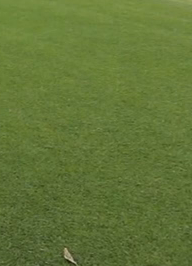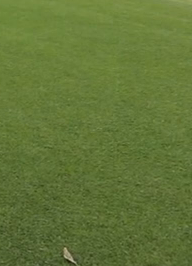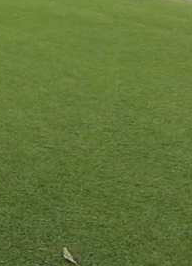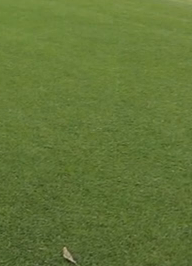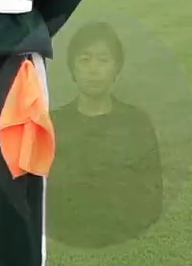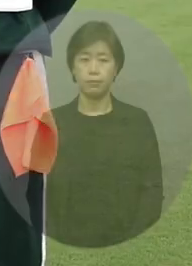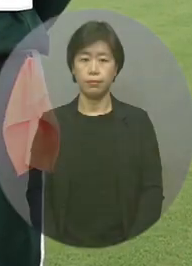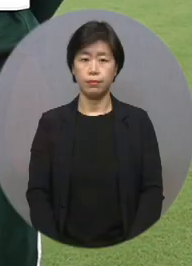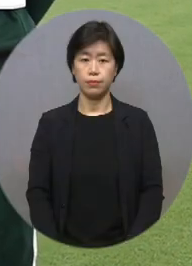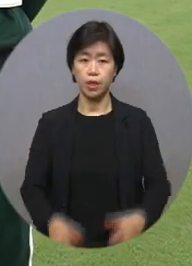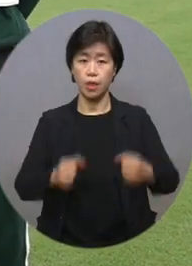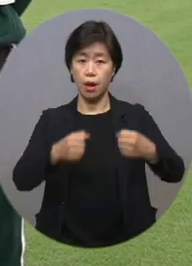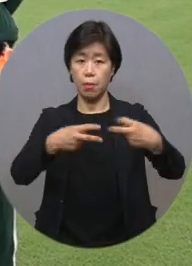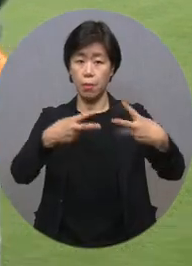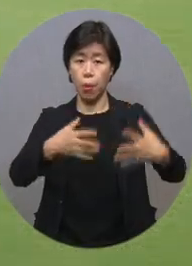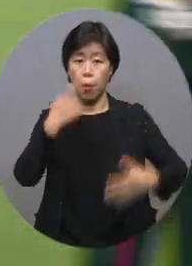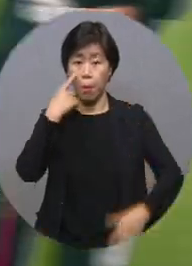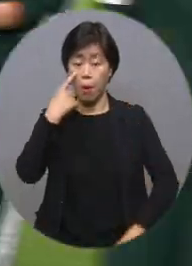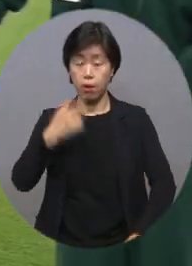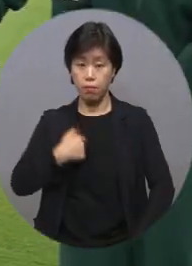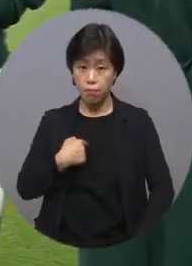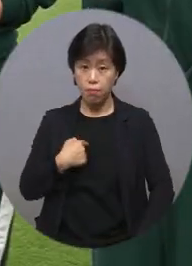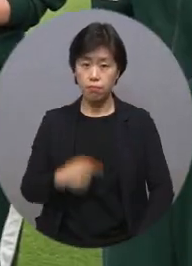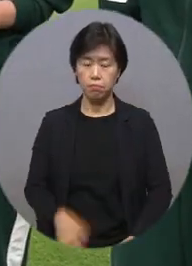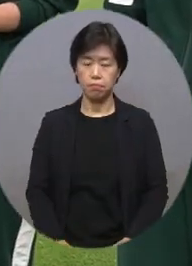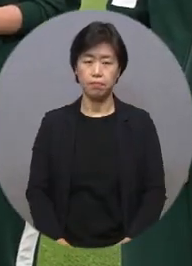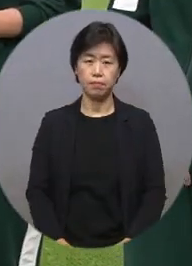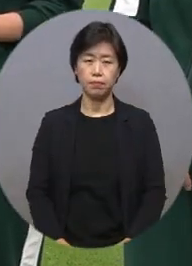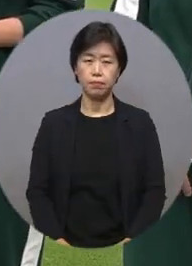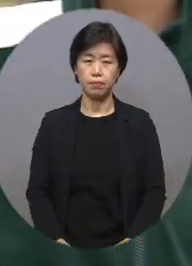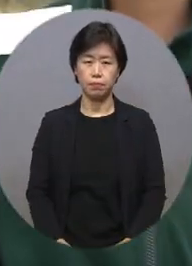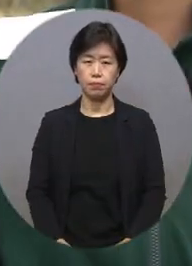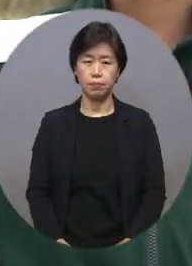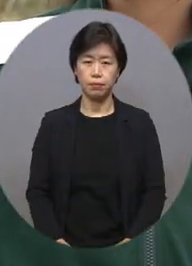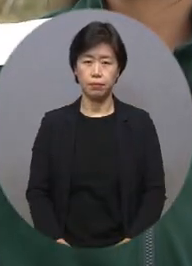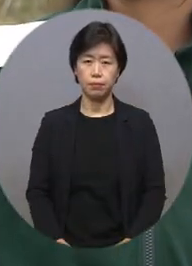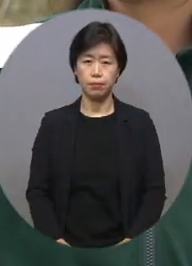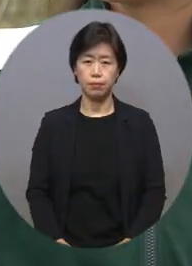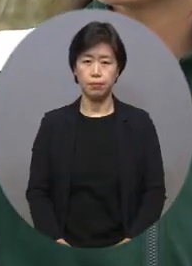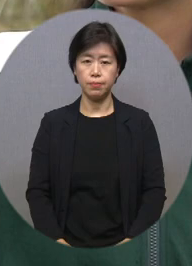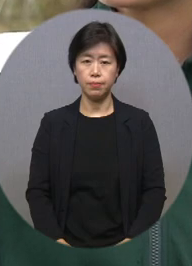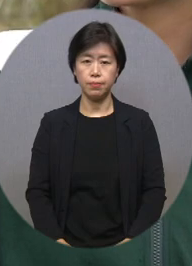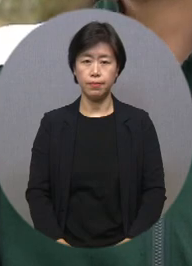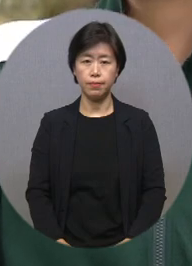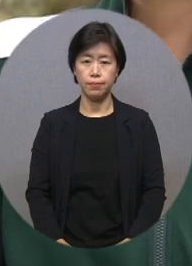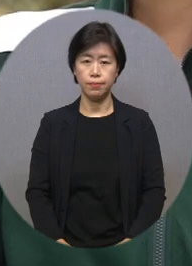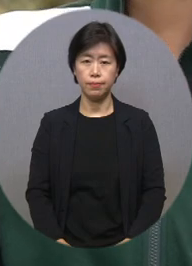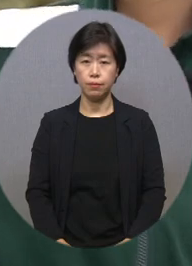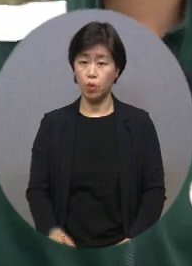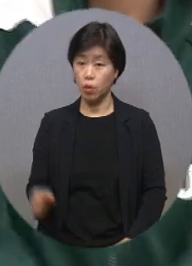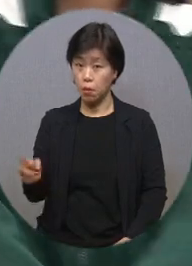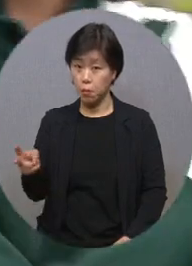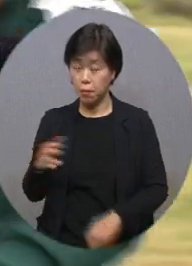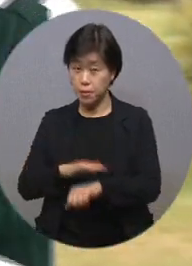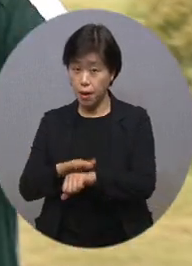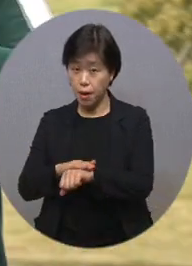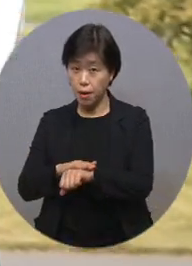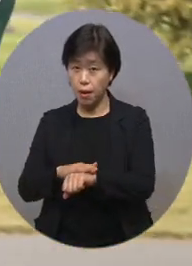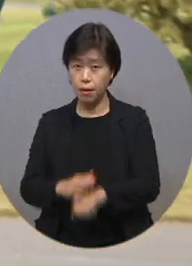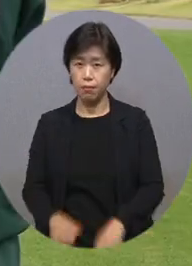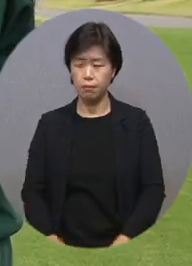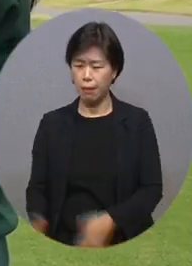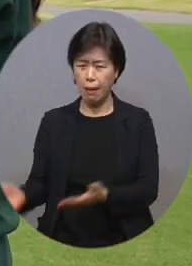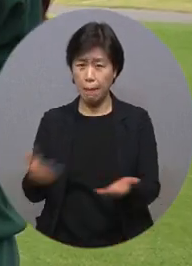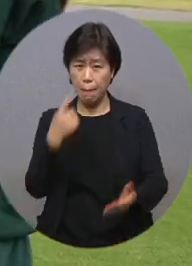내가? 네. 이겨야 돼. 먼저 공격해야 되니까. 아, 이게 중요한 거네? 네. 너 가위바위보 잘해? 너